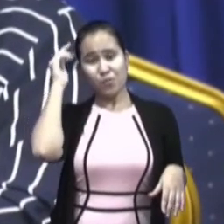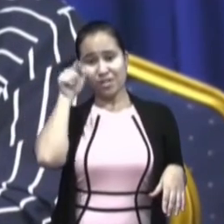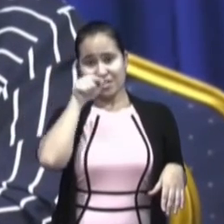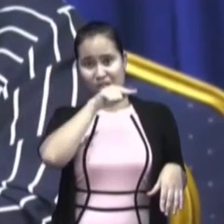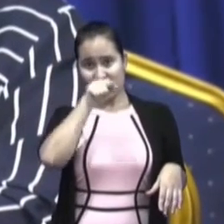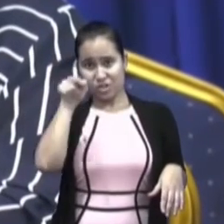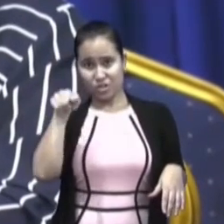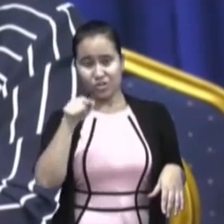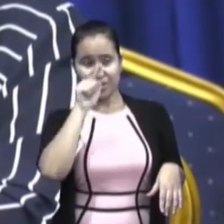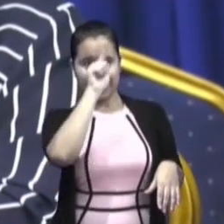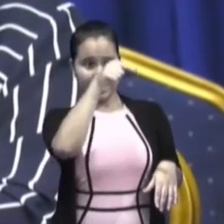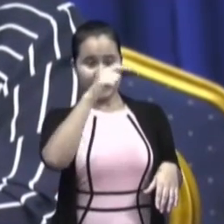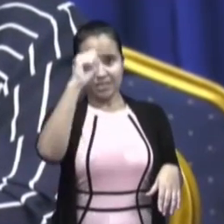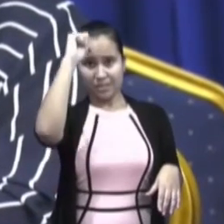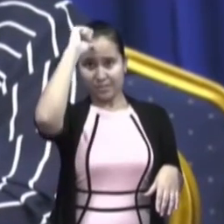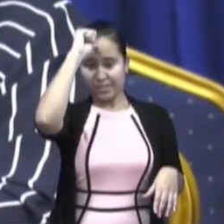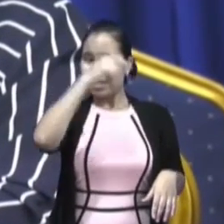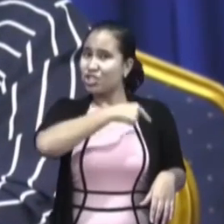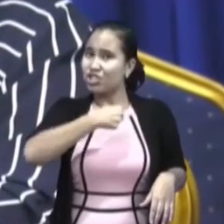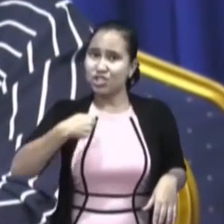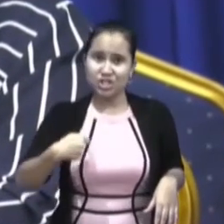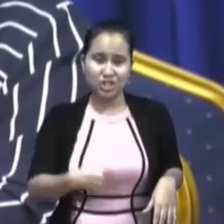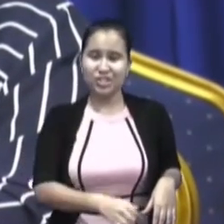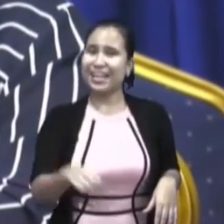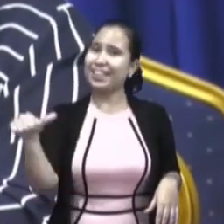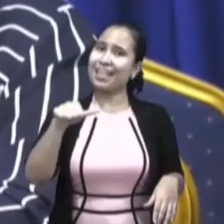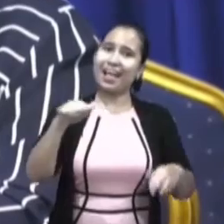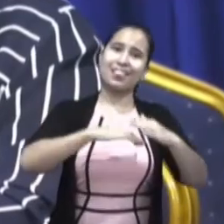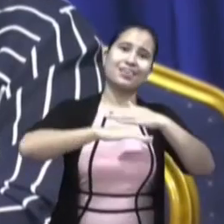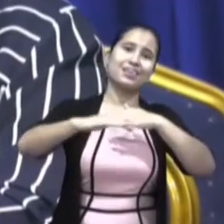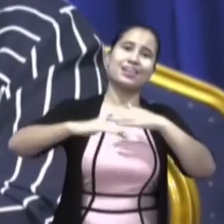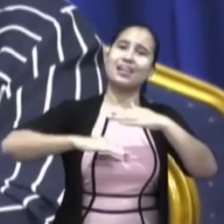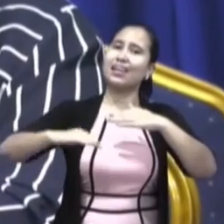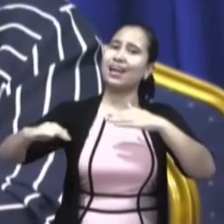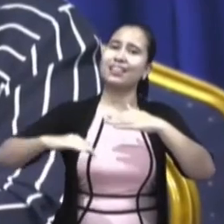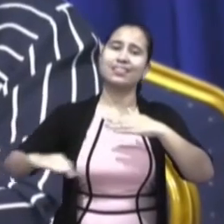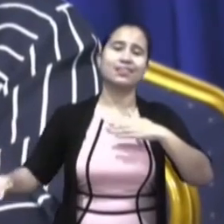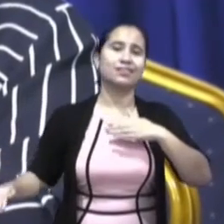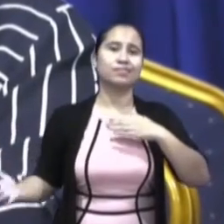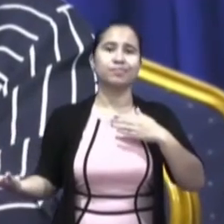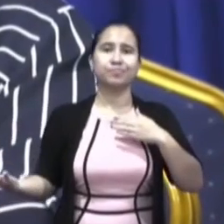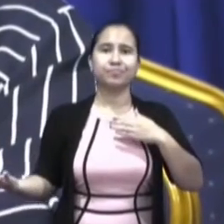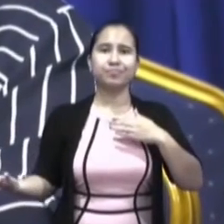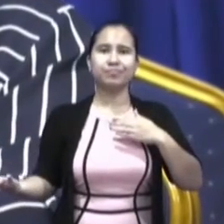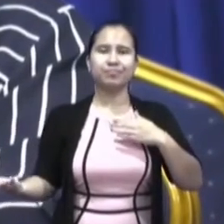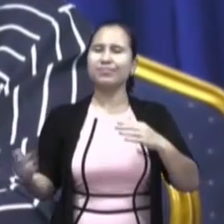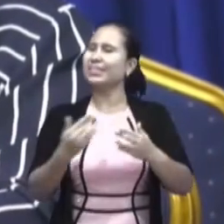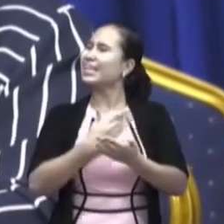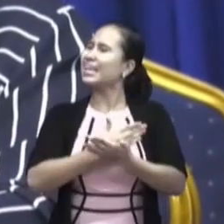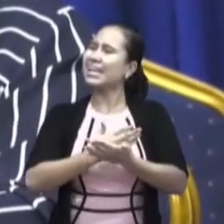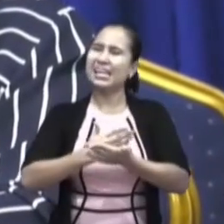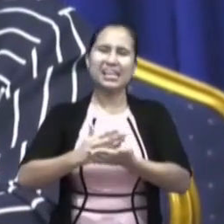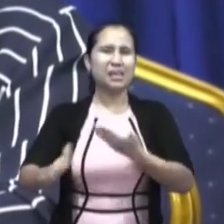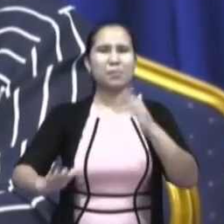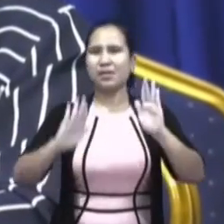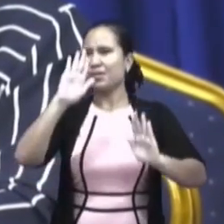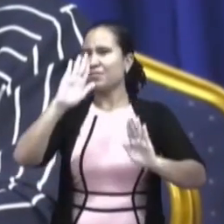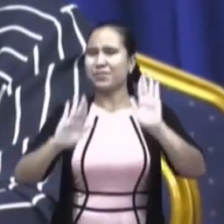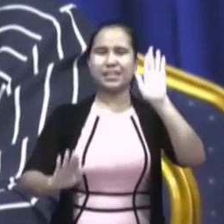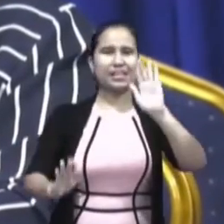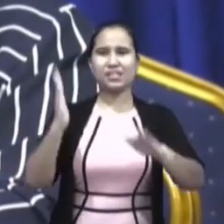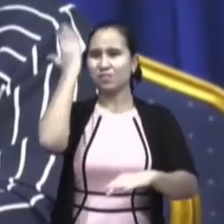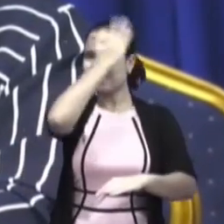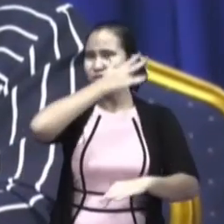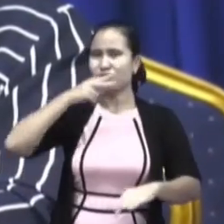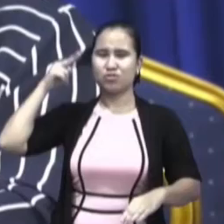in India, China, Ecuador, Sint Lucia, andere plekken waar er helemaal geen verkeer is met